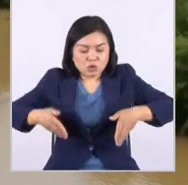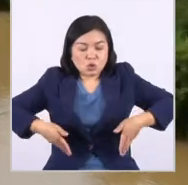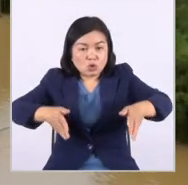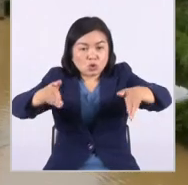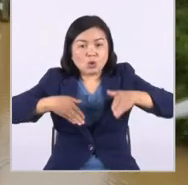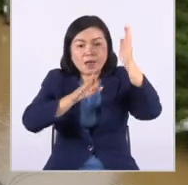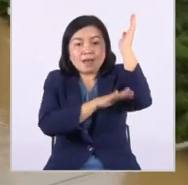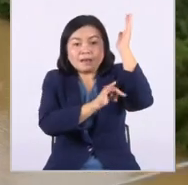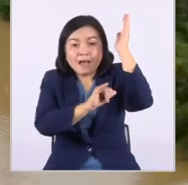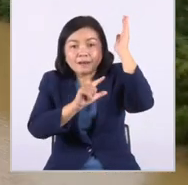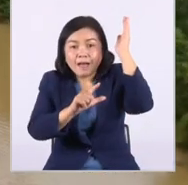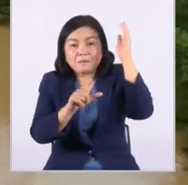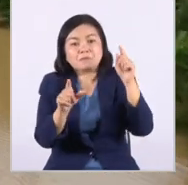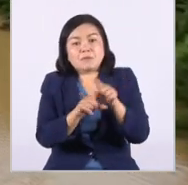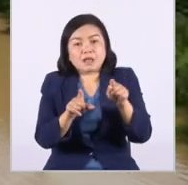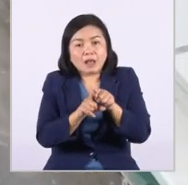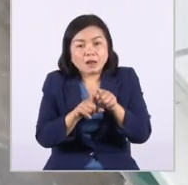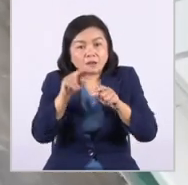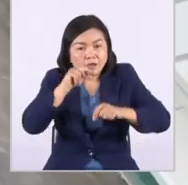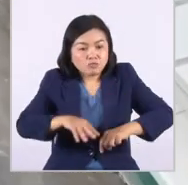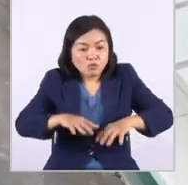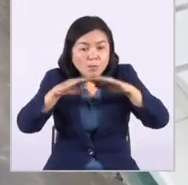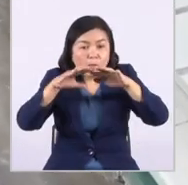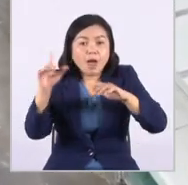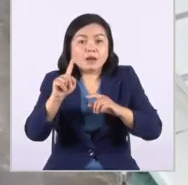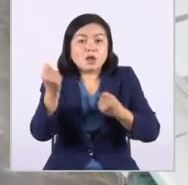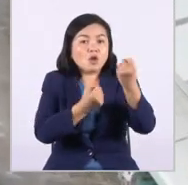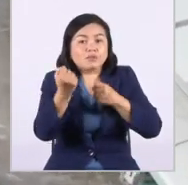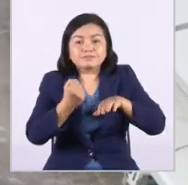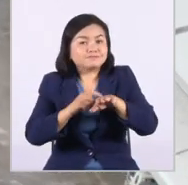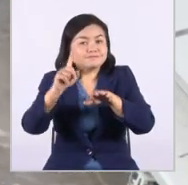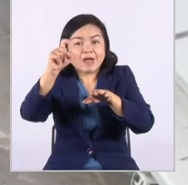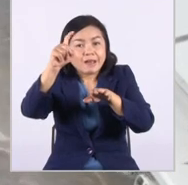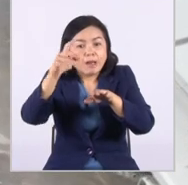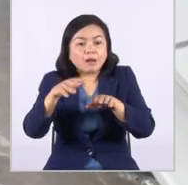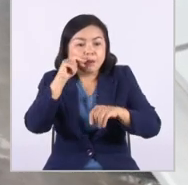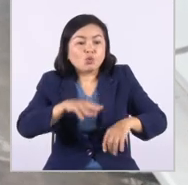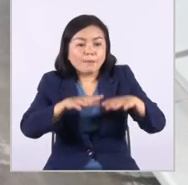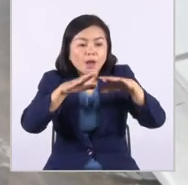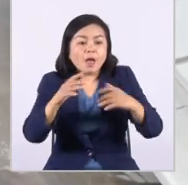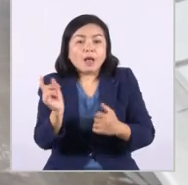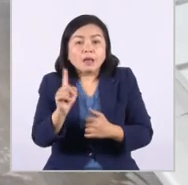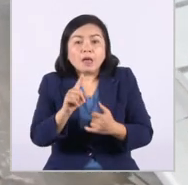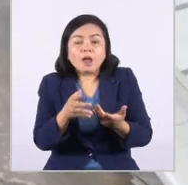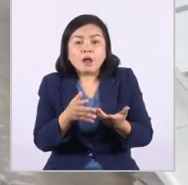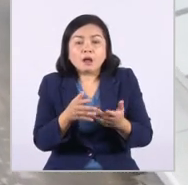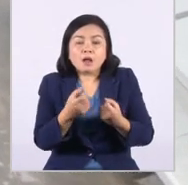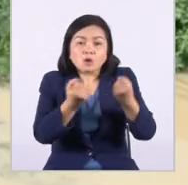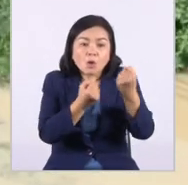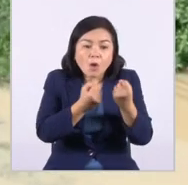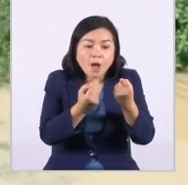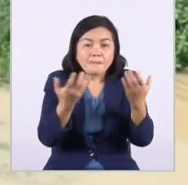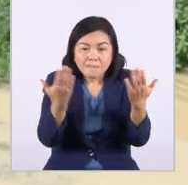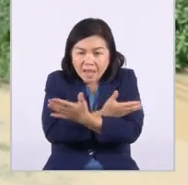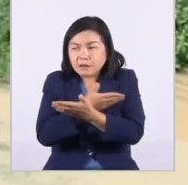ยะลาบ้านเนียงเส้นทางลัดท่าสาบลำใหม่จุดนี้คือรถไปไม่ได้แล้วค่ะพอรถไปไม่ได้ปุ๊บเจ้าหน้าที่ทำได้เพียงแต่งั้นก็เอา